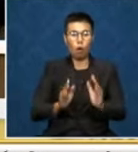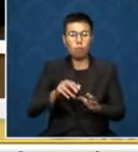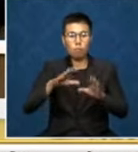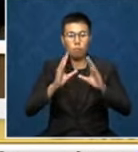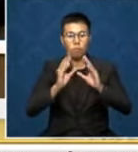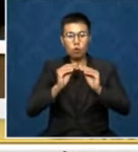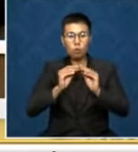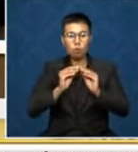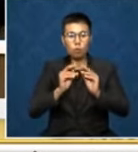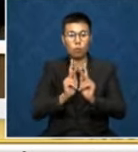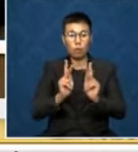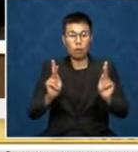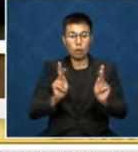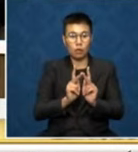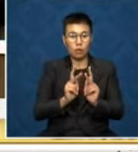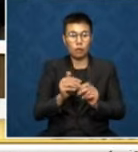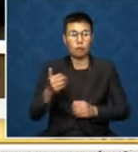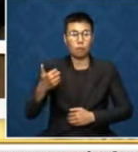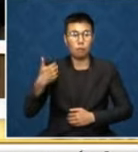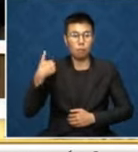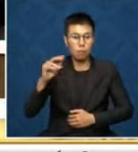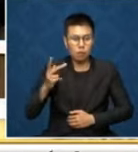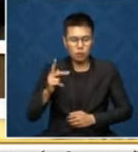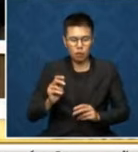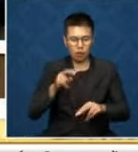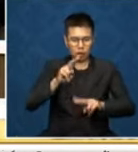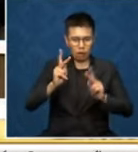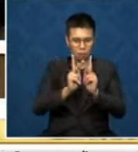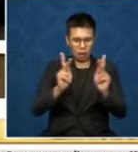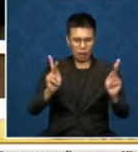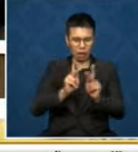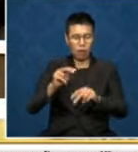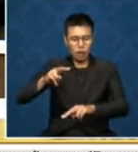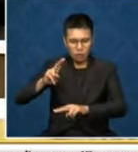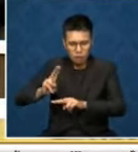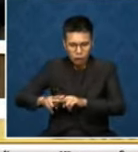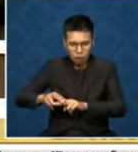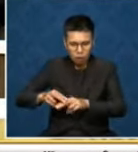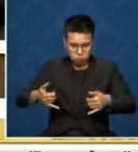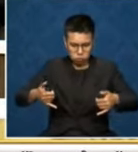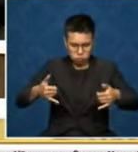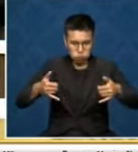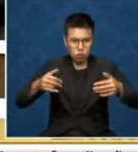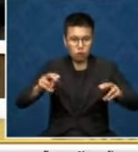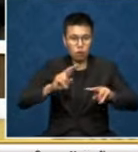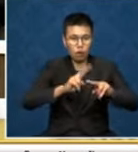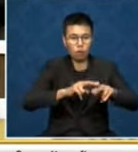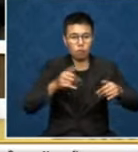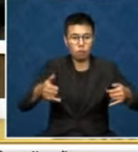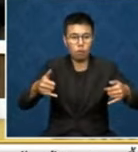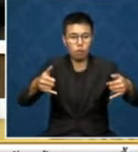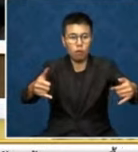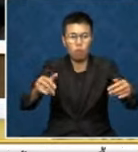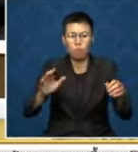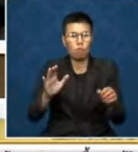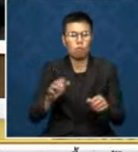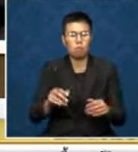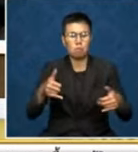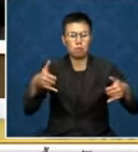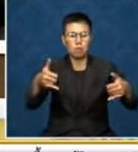ใหญ่เนี่ยจะไม่มีกรรมาธิการนั่งได้เต็มคณะนะถ้านับองค์จริงๆเนี่ยบางครั้งน่าจะมี